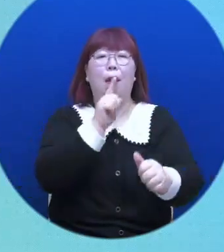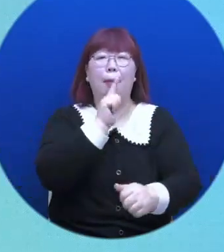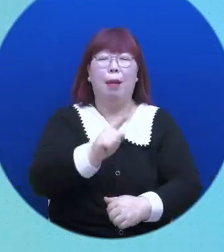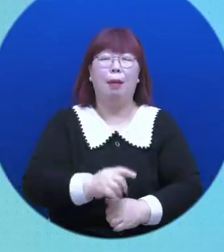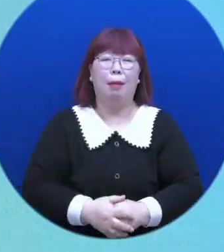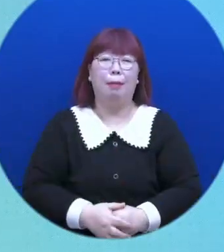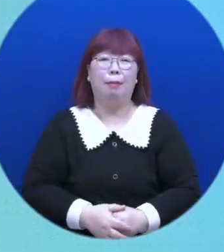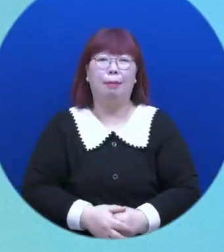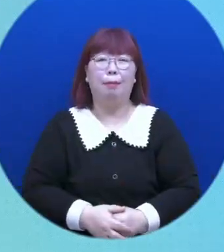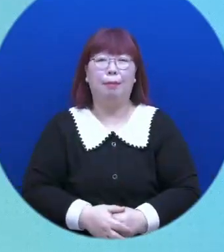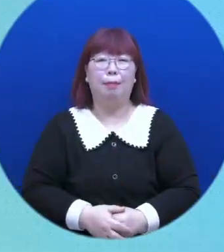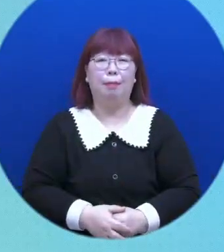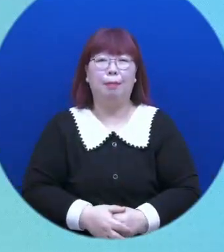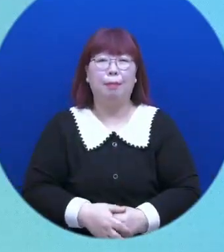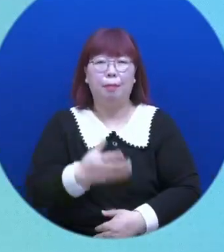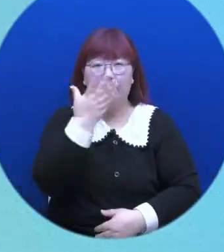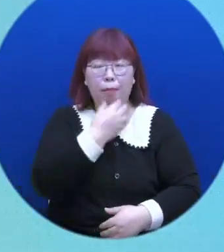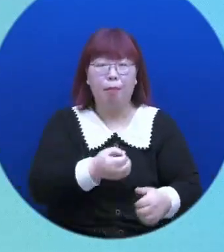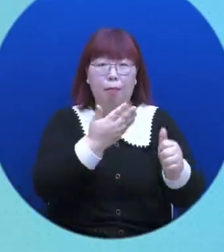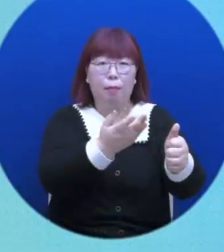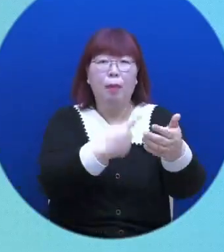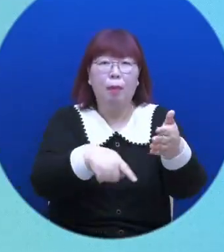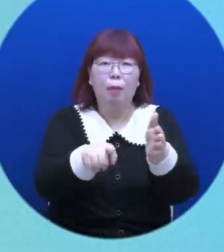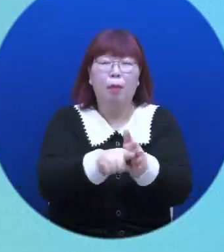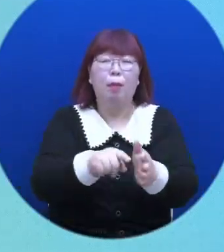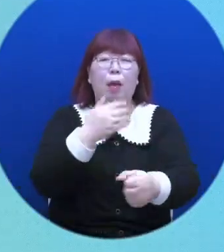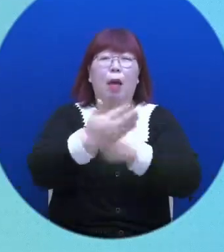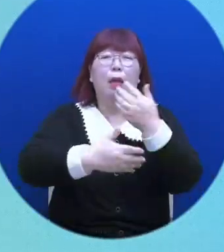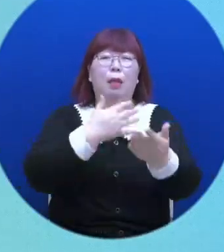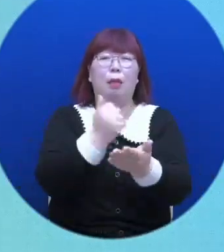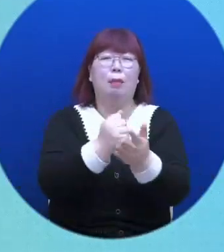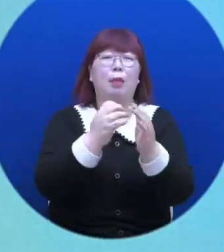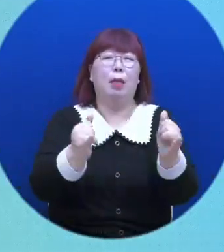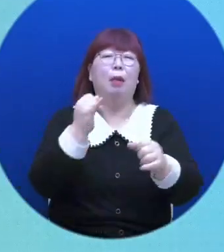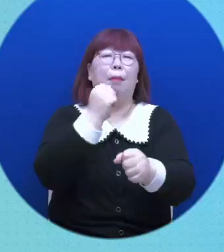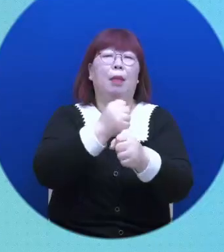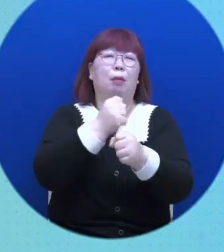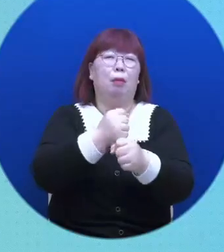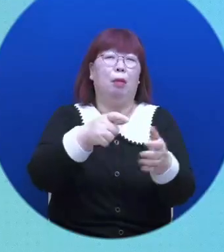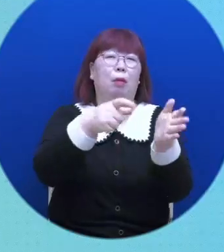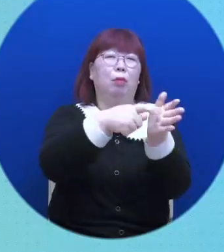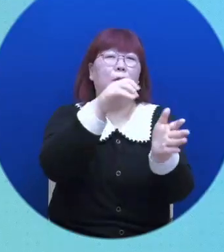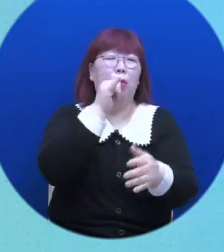거예요. 복 주려고 하나님이 사람을 만들었다, 이렇게 기록해요.